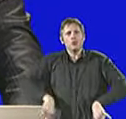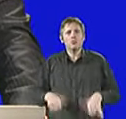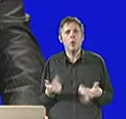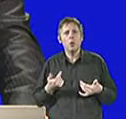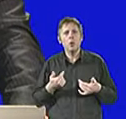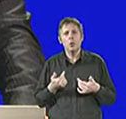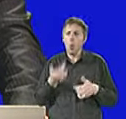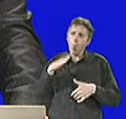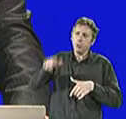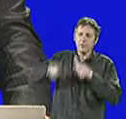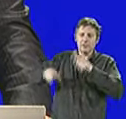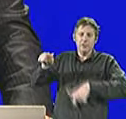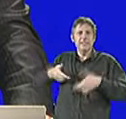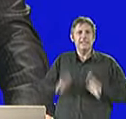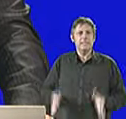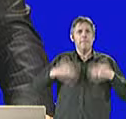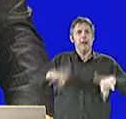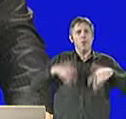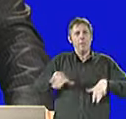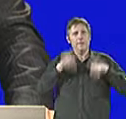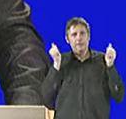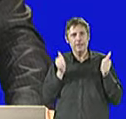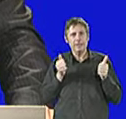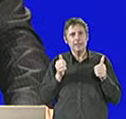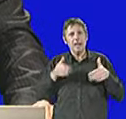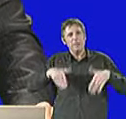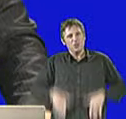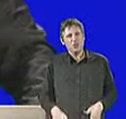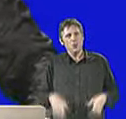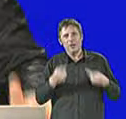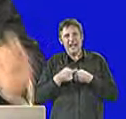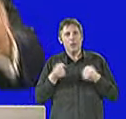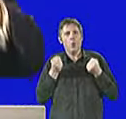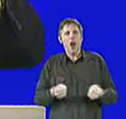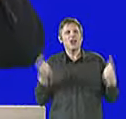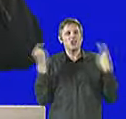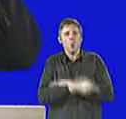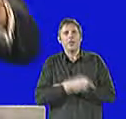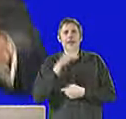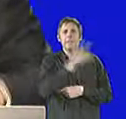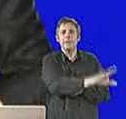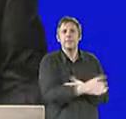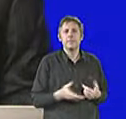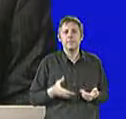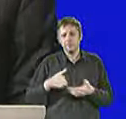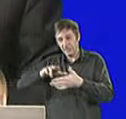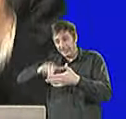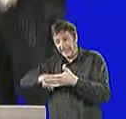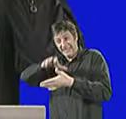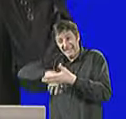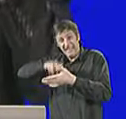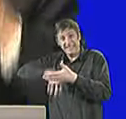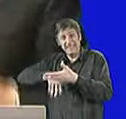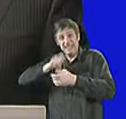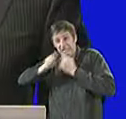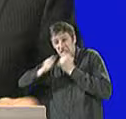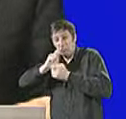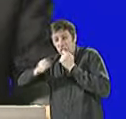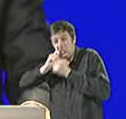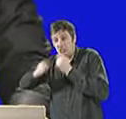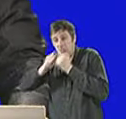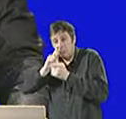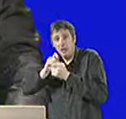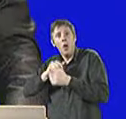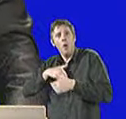décider. L'abstention, c'est le contraire du courage. Si le traité que nous avons négocié n'est pas le bon, il faut